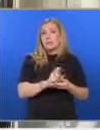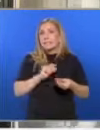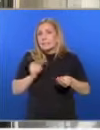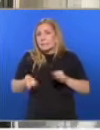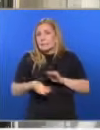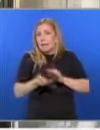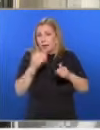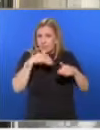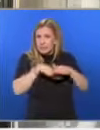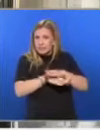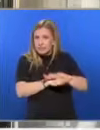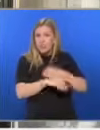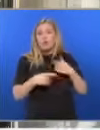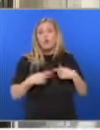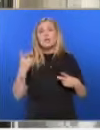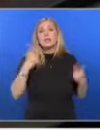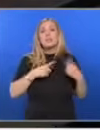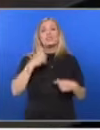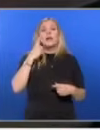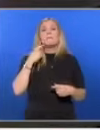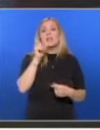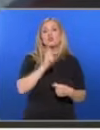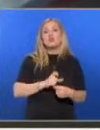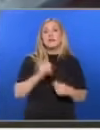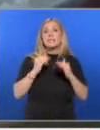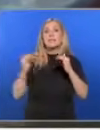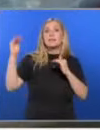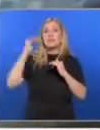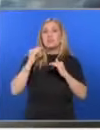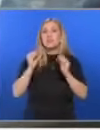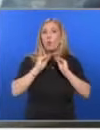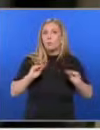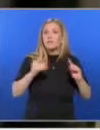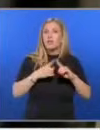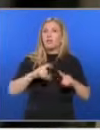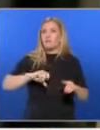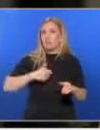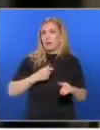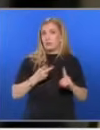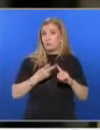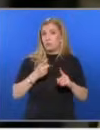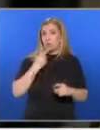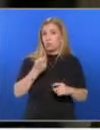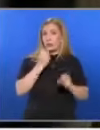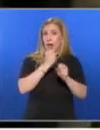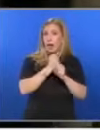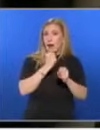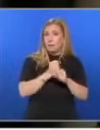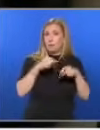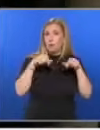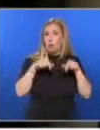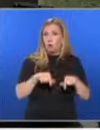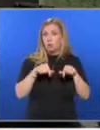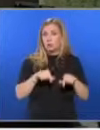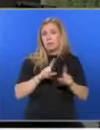от екипа ни, но разбрахме, че е млад човек с висше образование от Враца, който вече втора година работи в депото и до момента няма